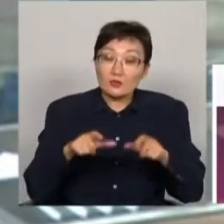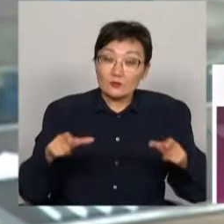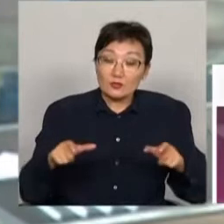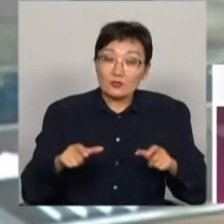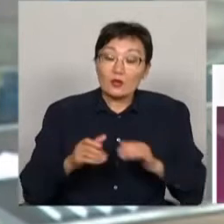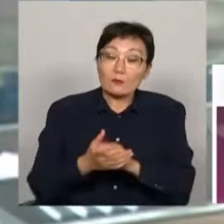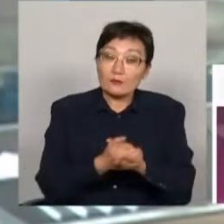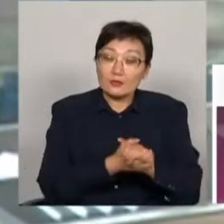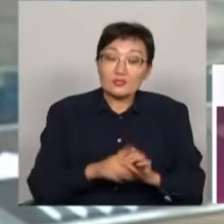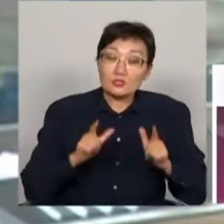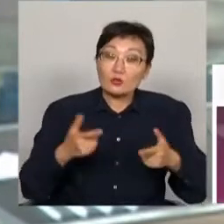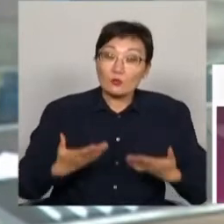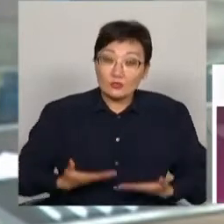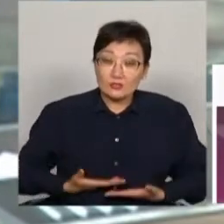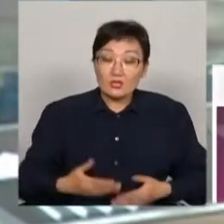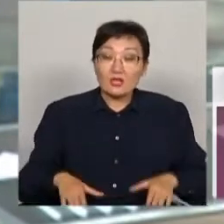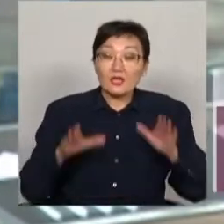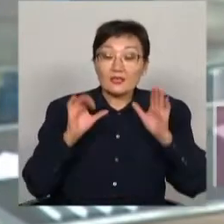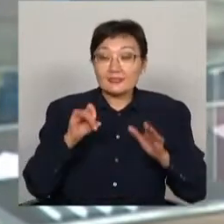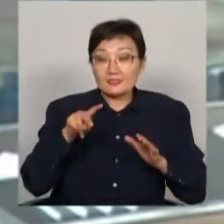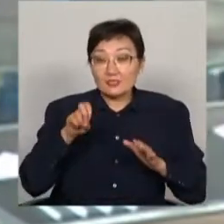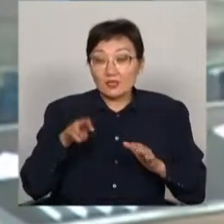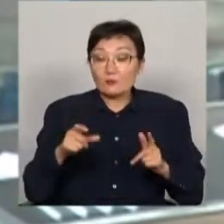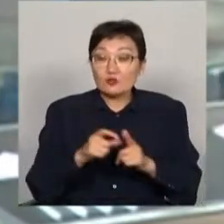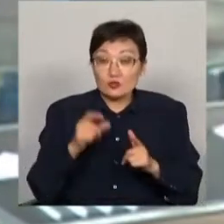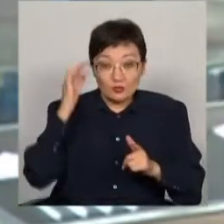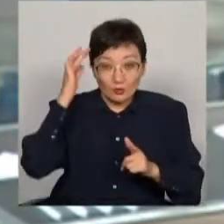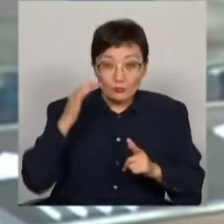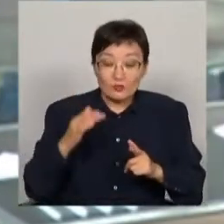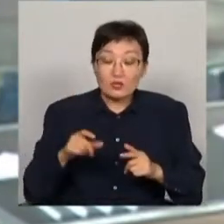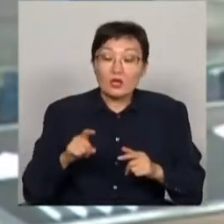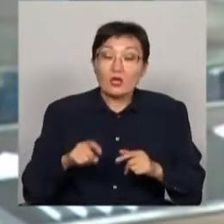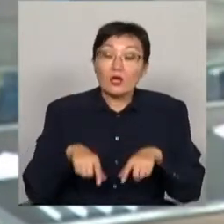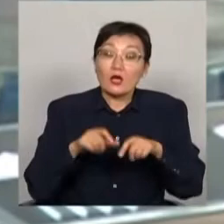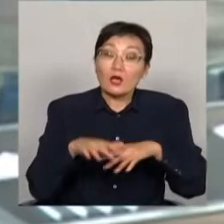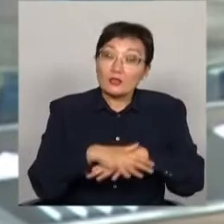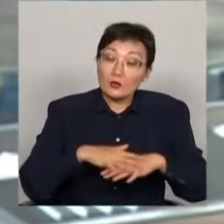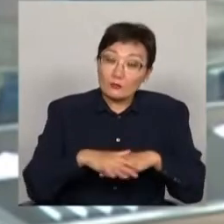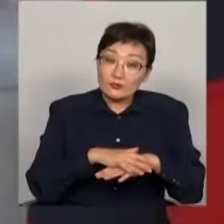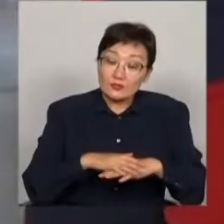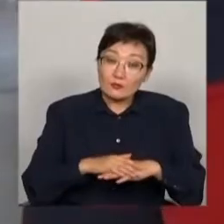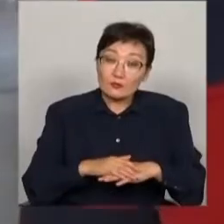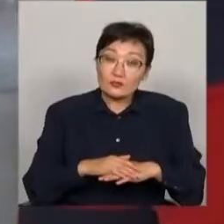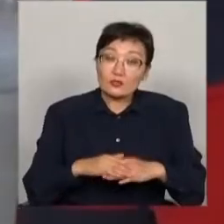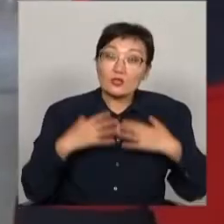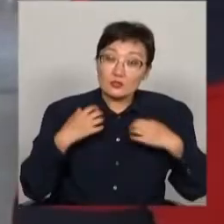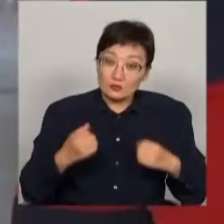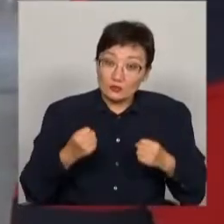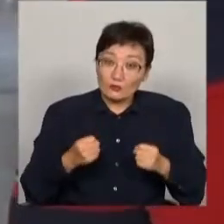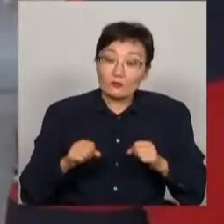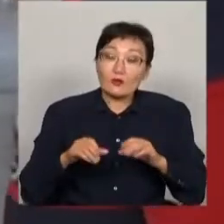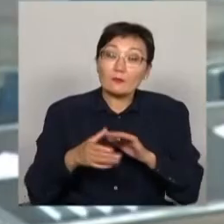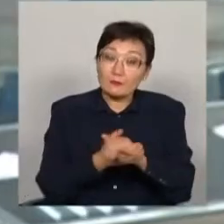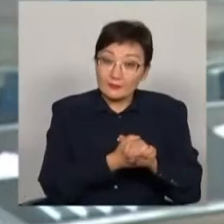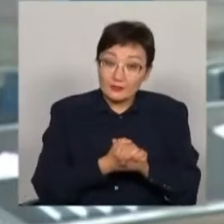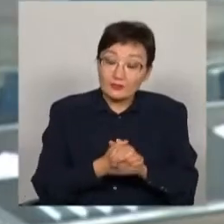ömür sürüngdir deydi. Jalpı İslam degen sözün özünün mağınası amandık bolu, jurtka amandık dileu, selemdik, salamattık degen sözdü bildiret. Yağni